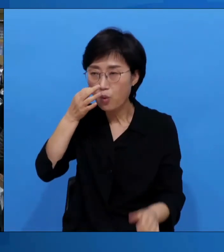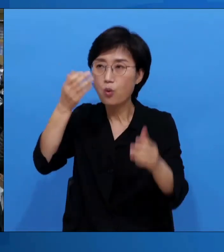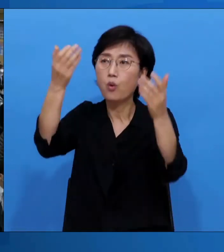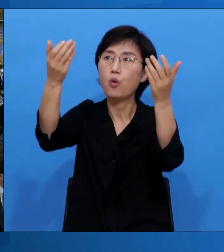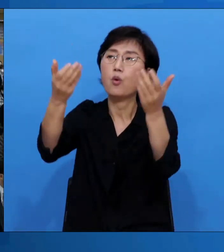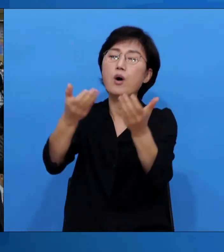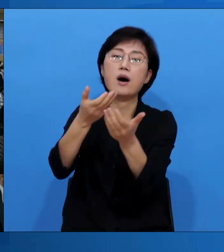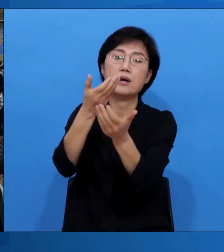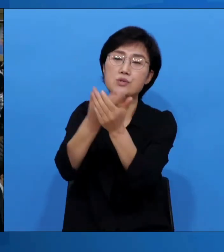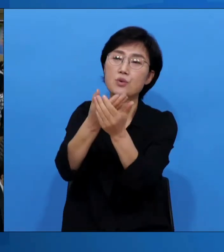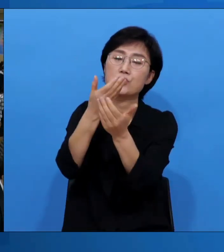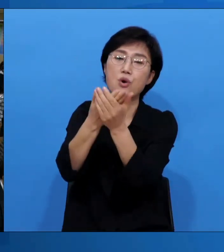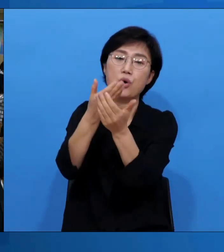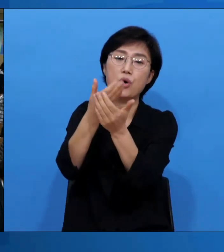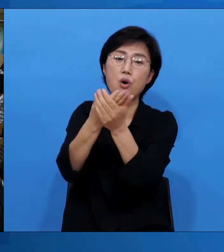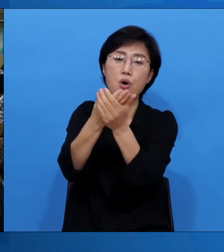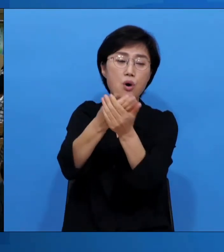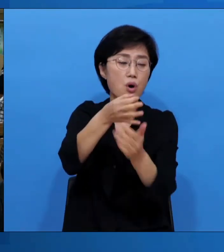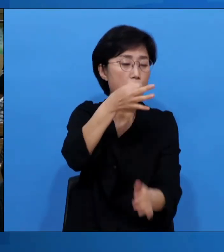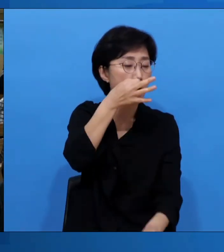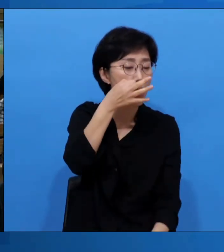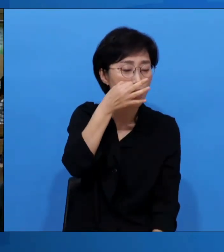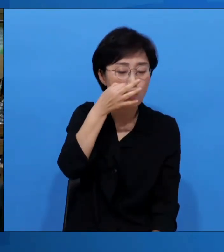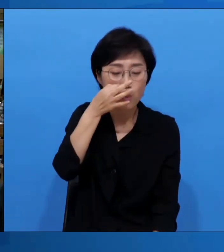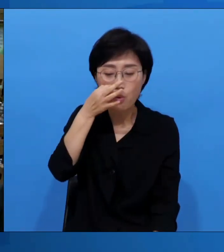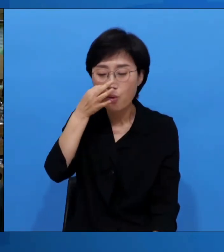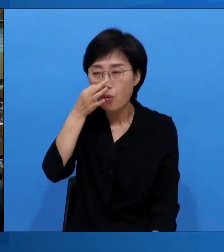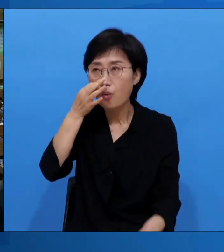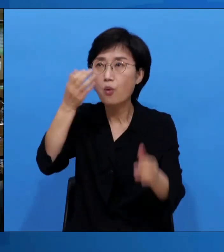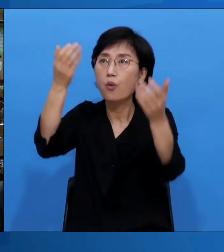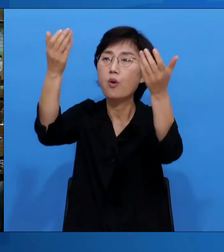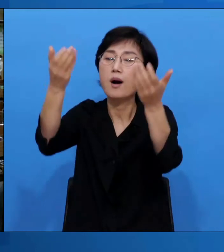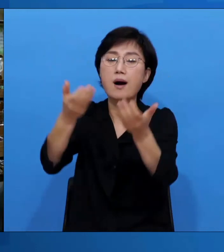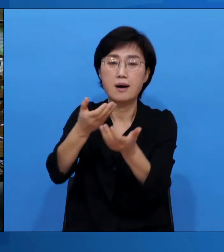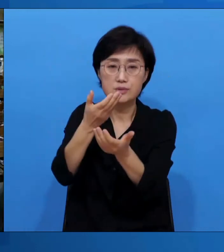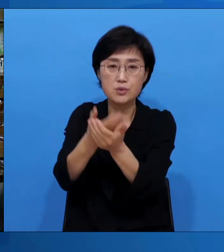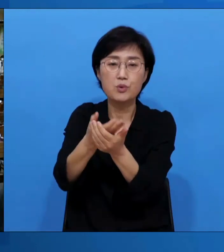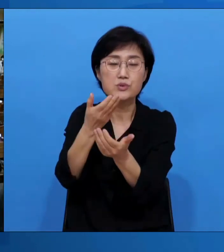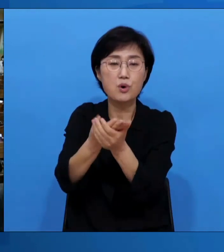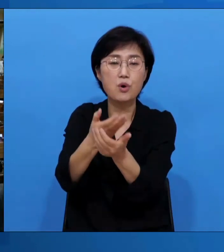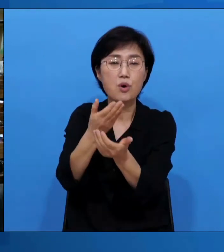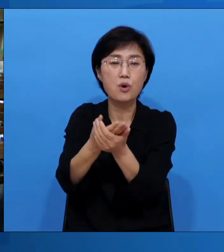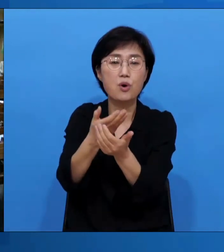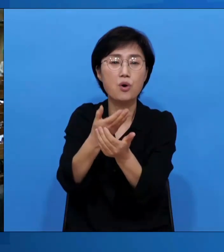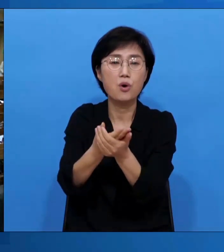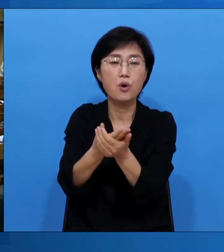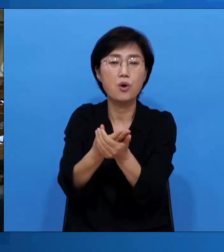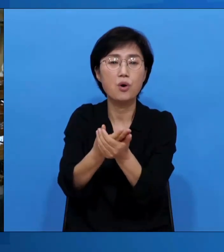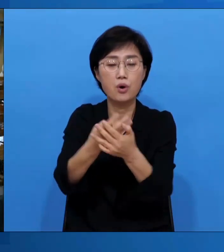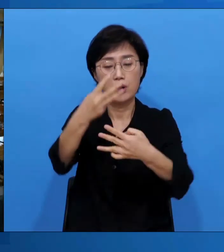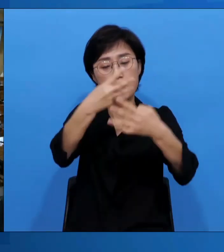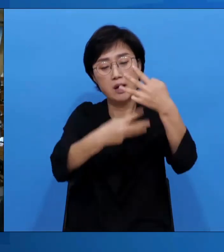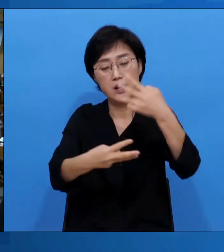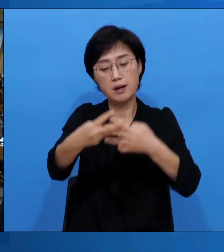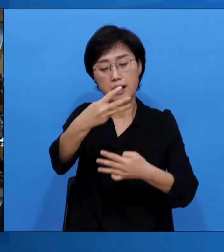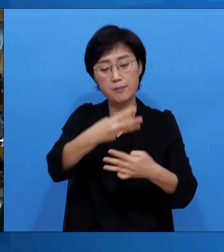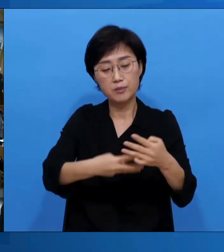오게 하소서. 오게 하소서.